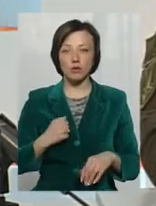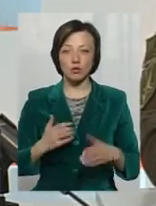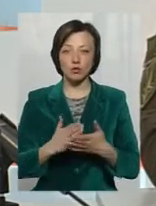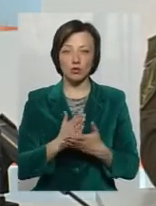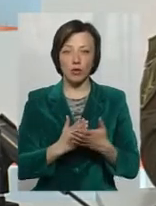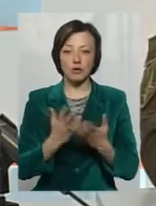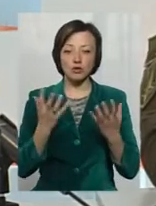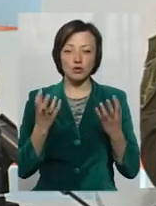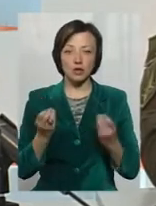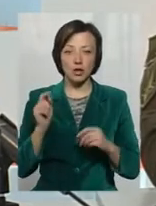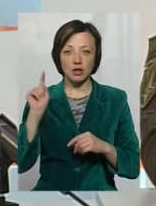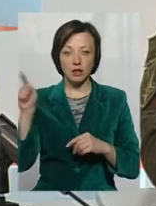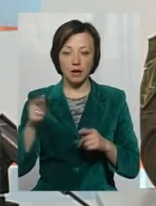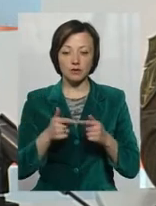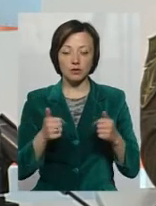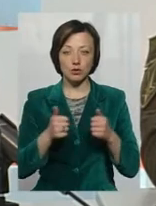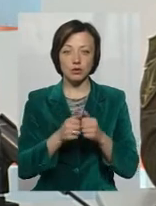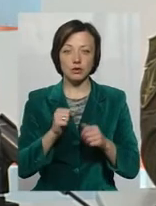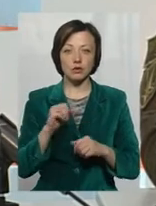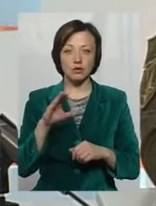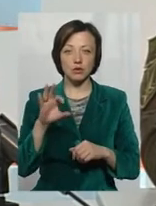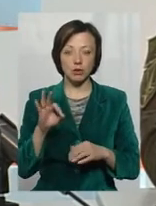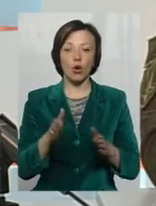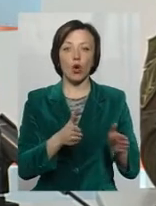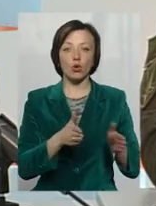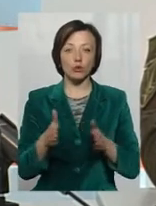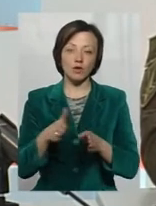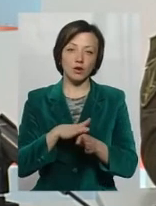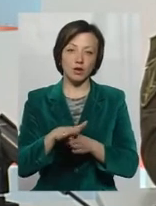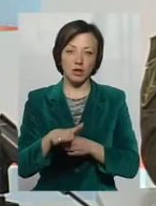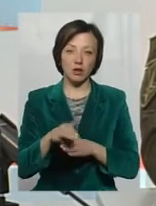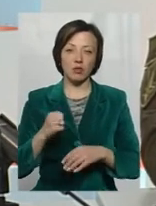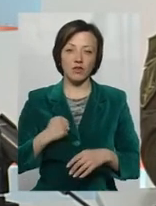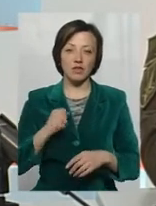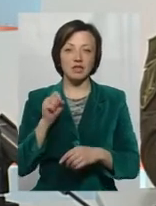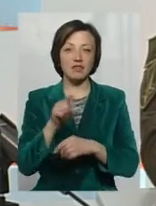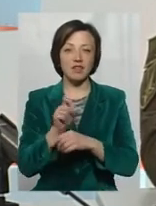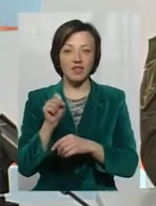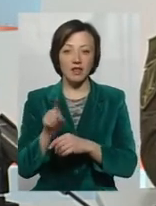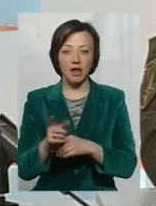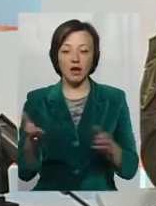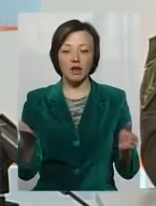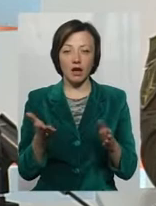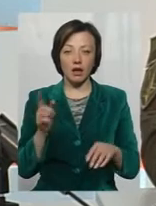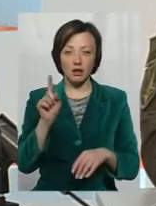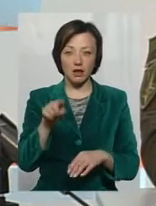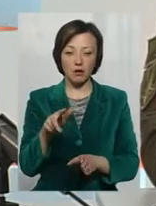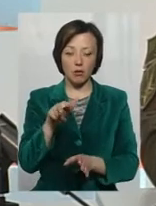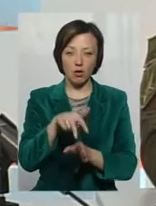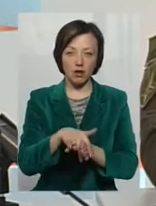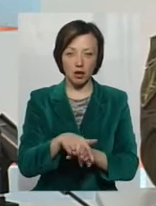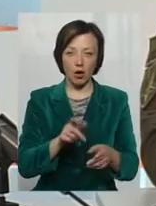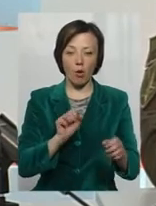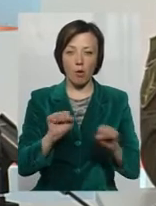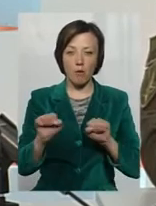зараз знаходяться в зоні проведення антитерористичної операції, вони готові до виконання службово-бойових завдань, які на них возлагає